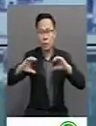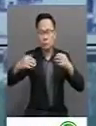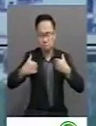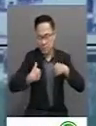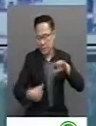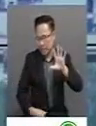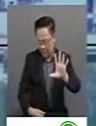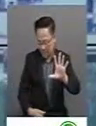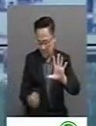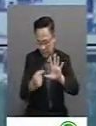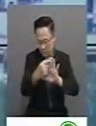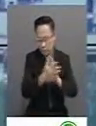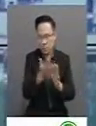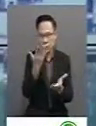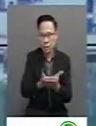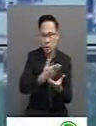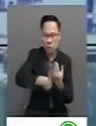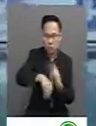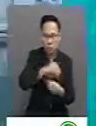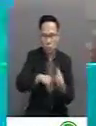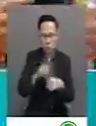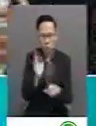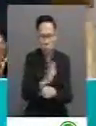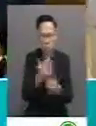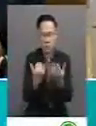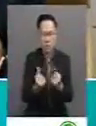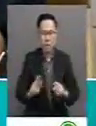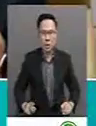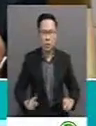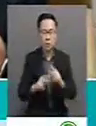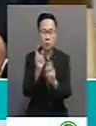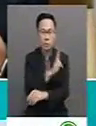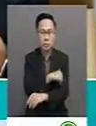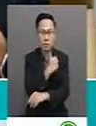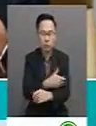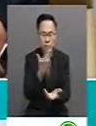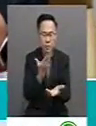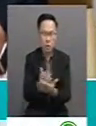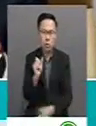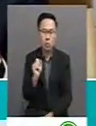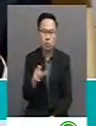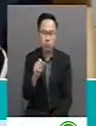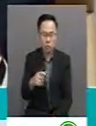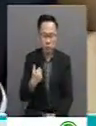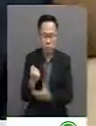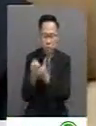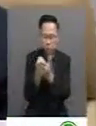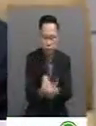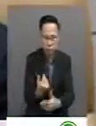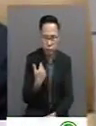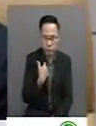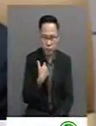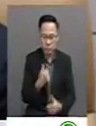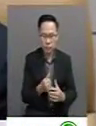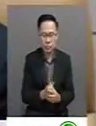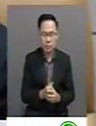5แห่งเท่านั้นที่ขาดสภาพคล่องตอนนี้ก็เตรียมเงินฉุกเฉินเอาไว้เข้าไปช่วยเหลือเป็นการด่วนเช่นเดียวกันค่ะโต๊ะแถลงข่าวเมื่อเช้านี้น